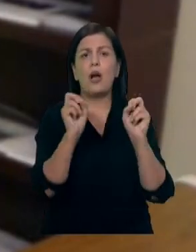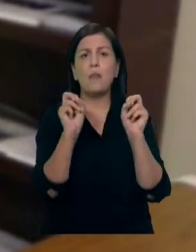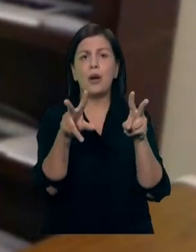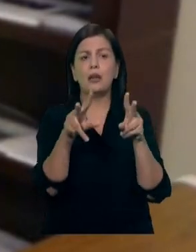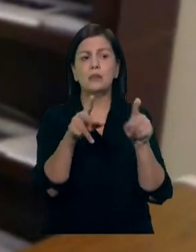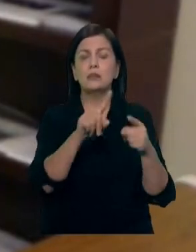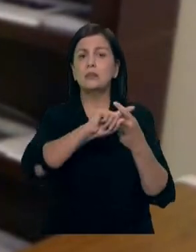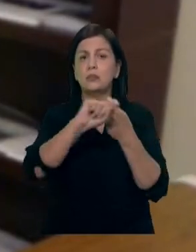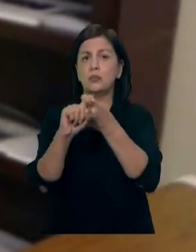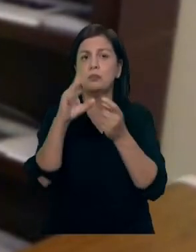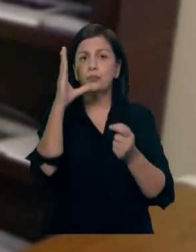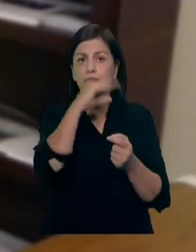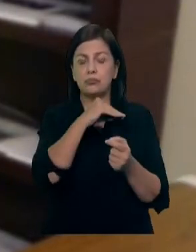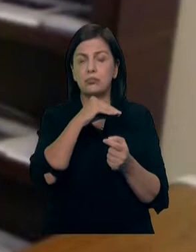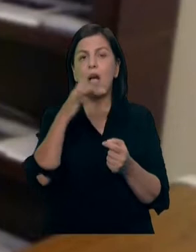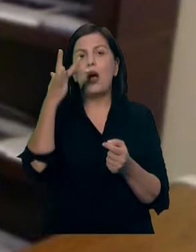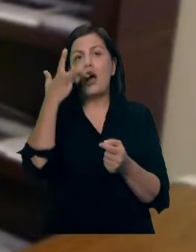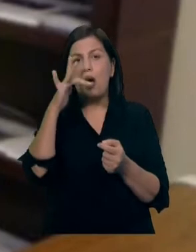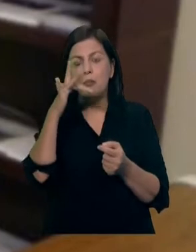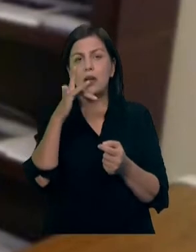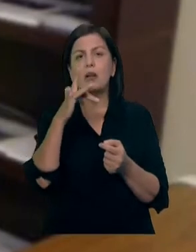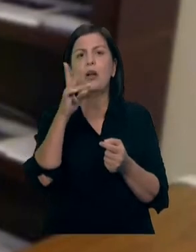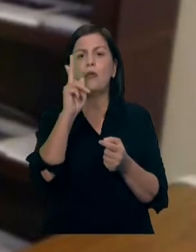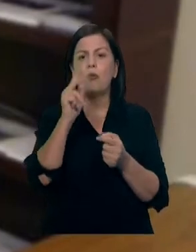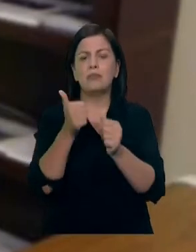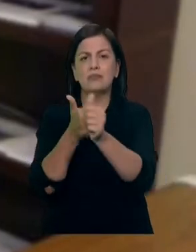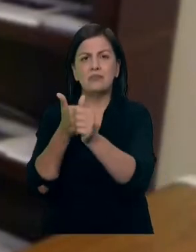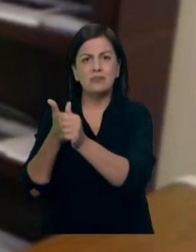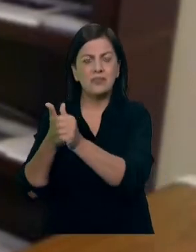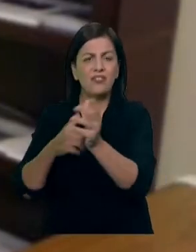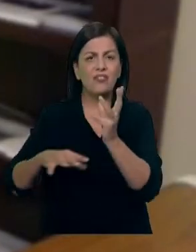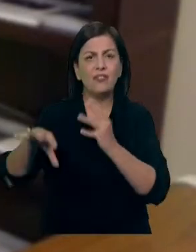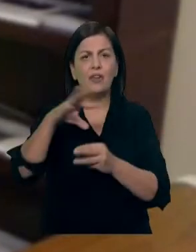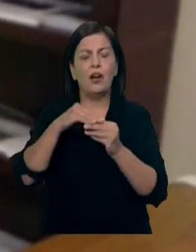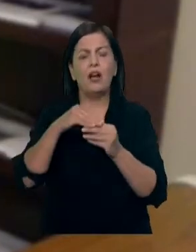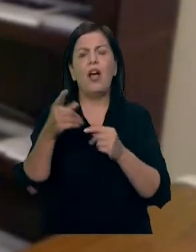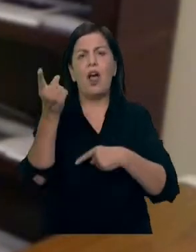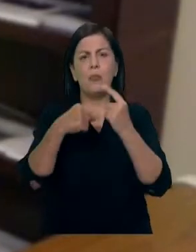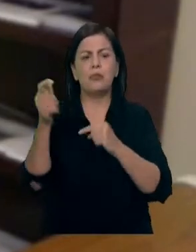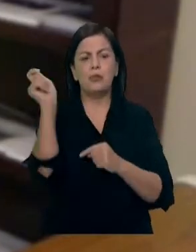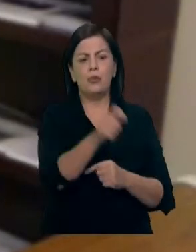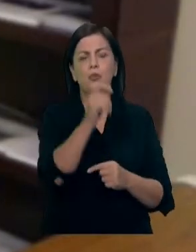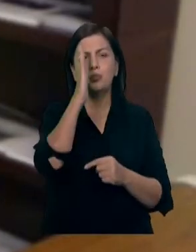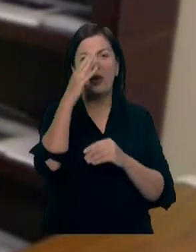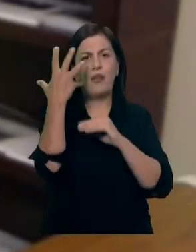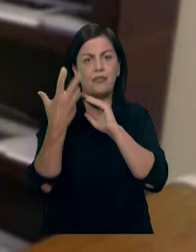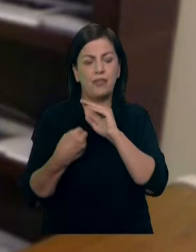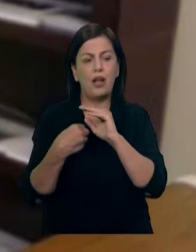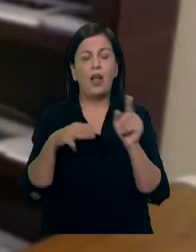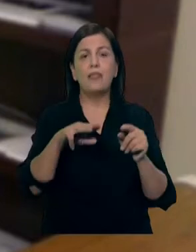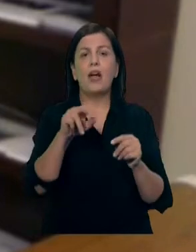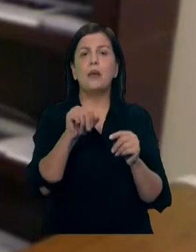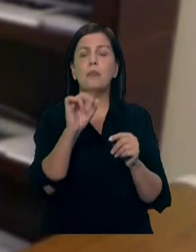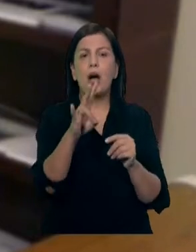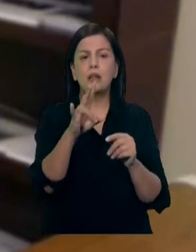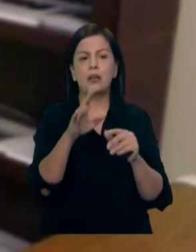baş verəndə Amerika Birləşmiş Ştatları və müttəfiqləri müharibə şəraitində olan ölkəyə qayıtmalı olacaqlar. Taliban Əfqanistanda bir